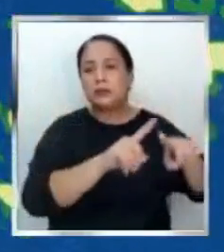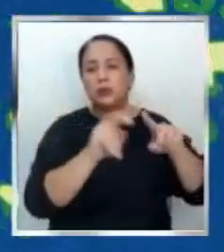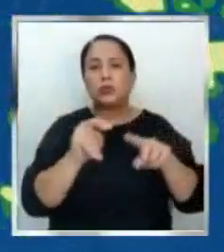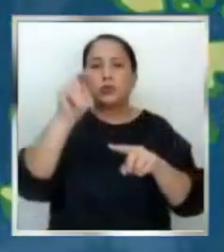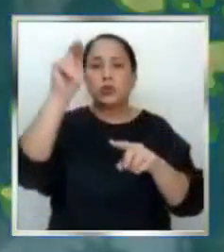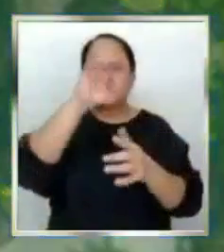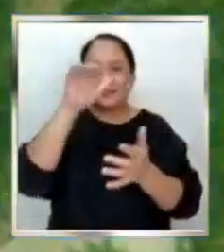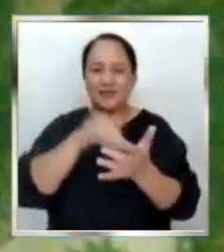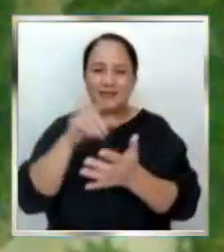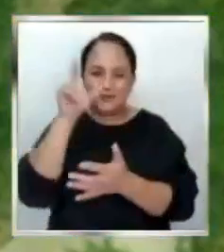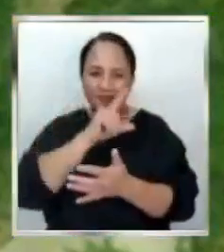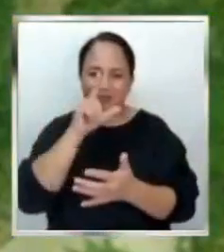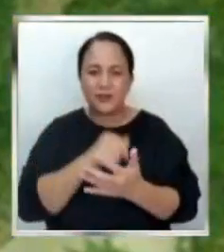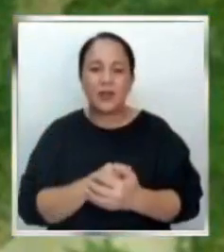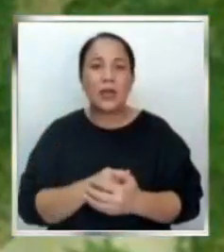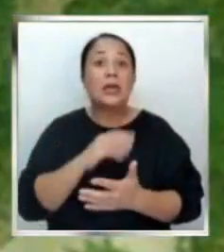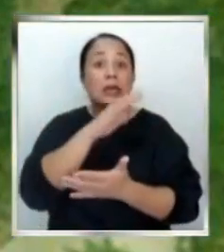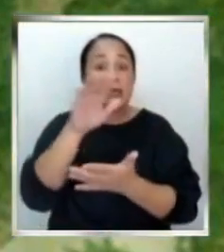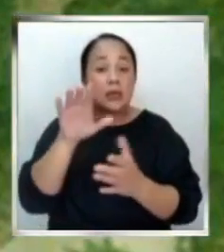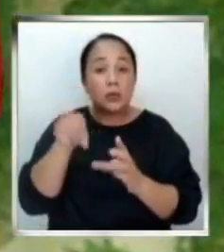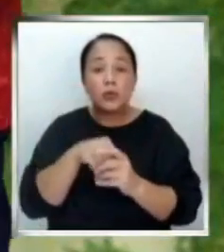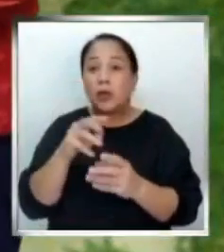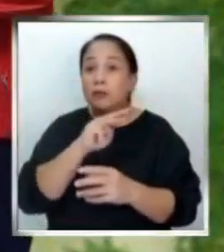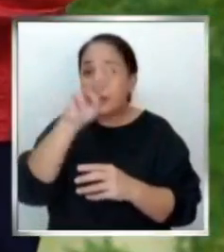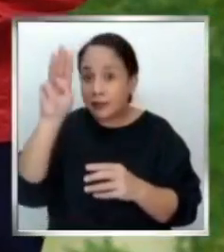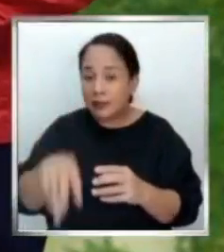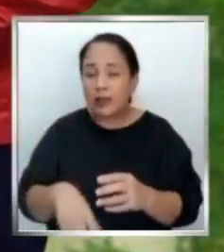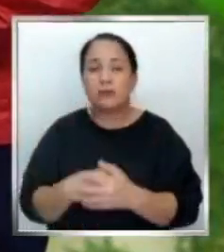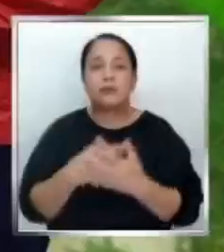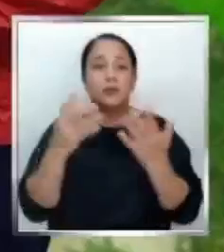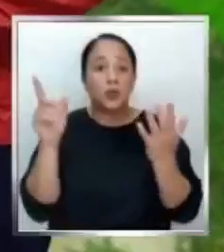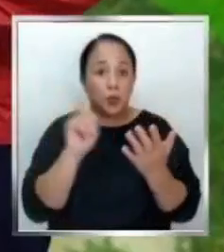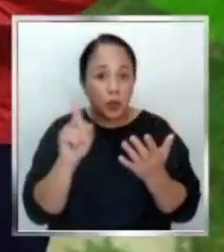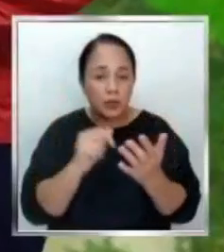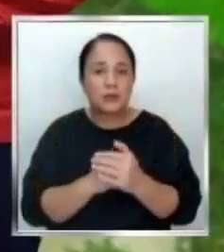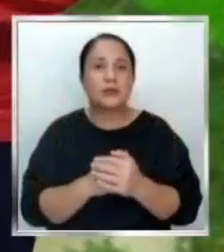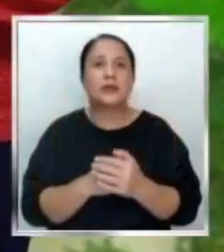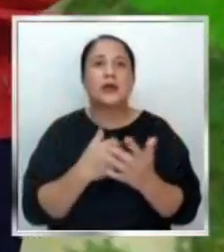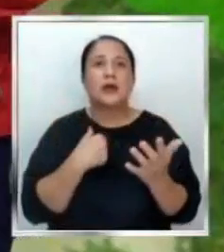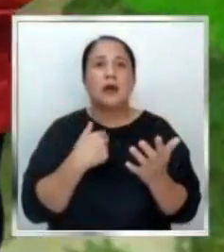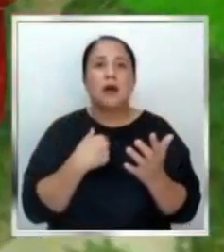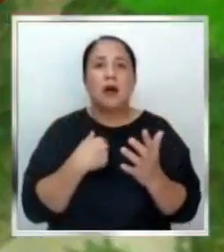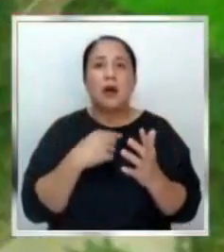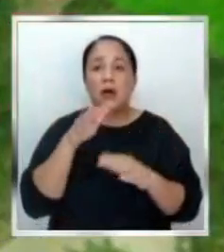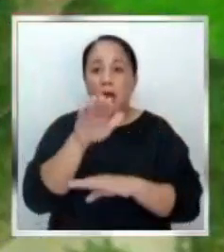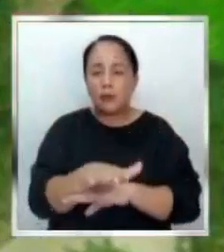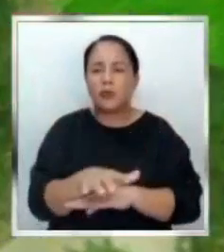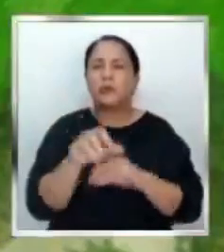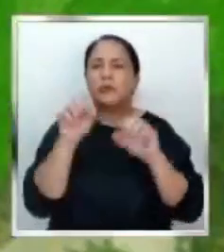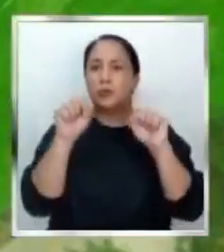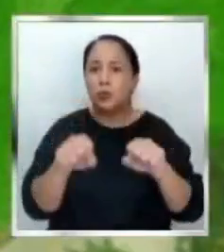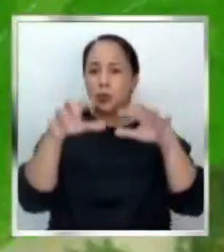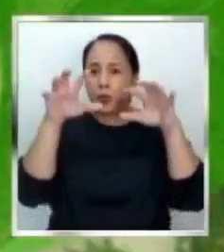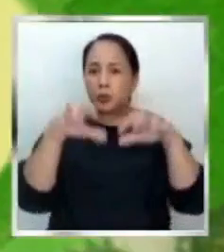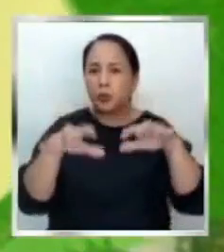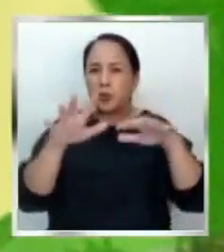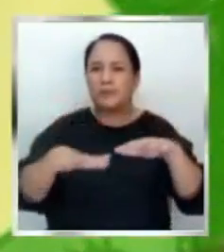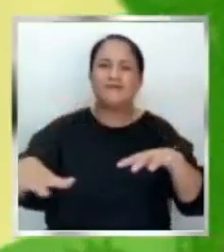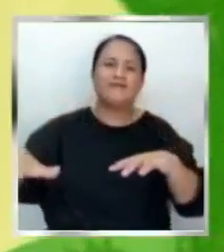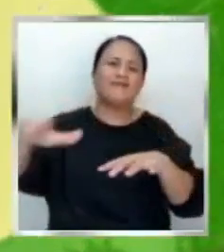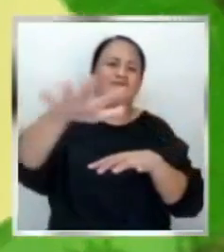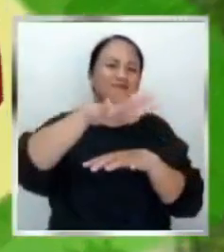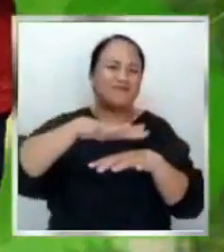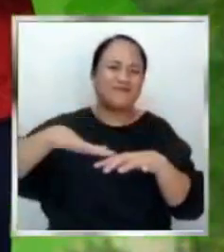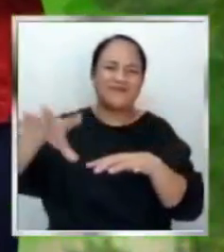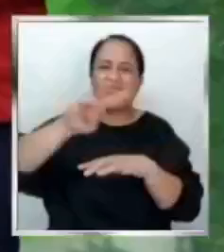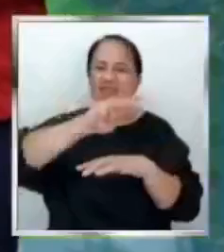Luzon. Kabilang din dyan ang Metro Manila, kung saan sa hapon, mga kapuso, may tsansa ng ulan sa malaking bahagi ng Metro